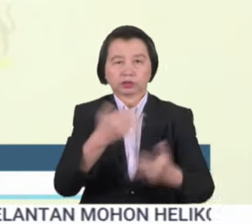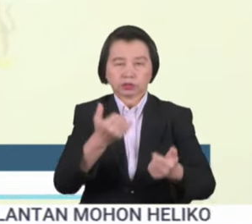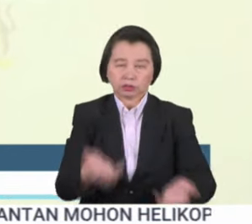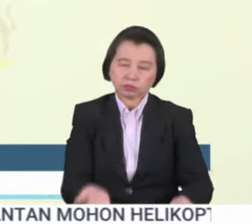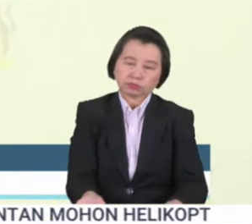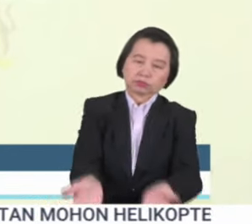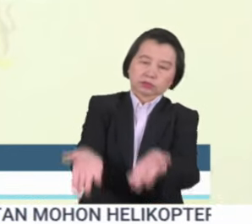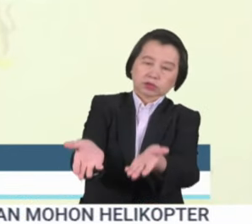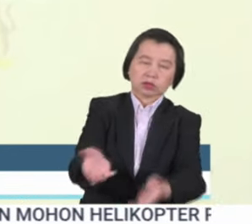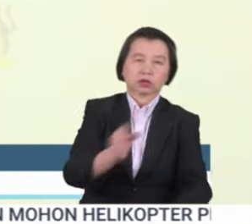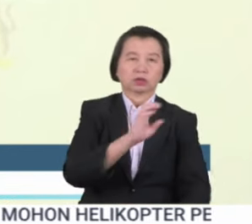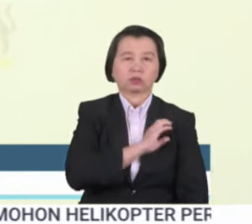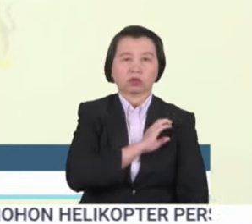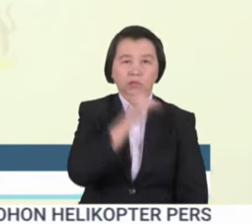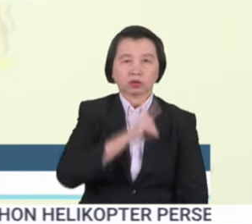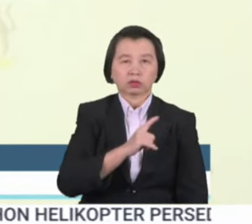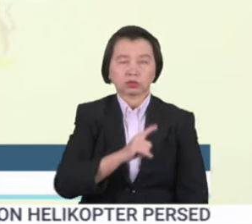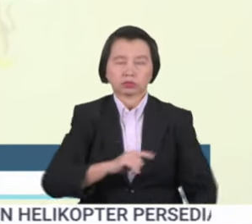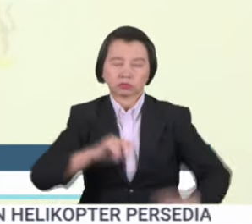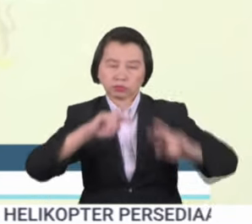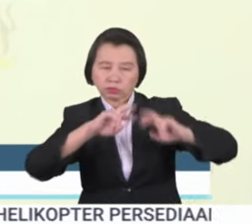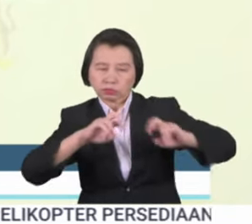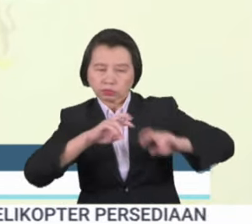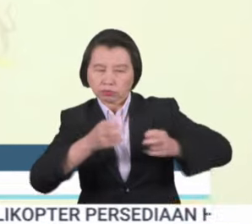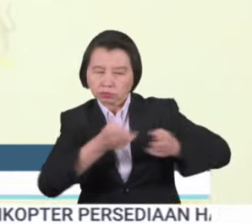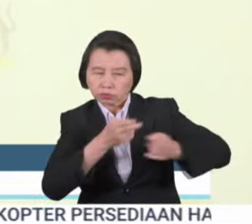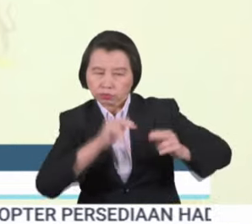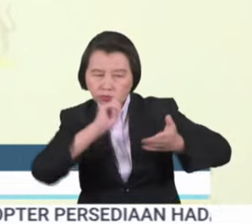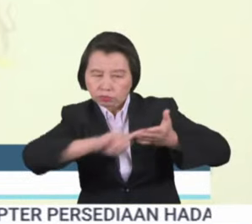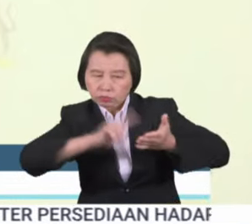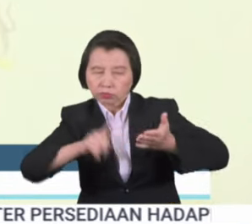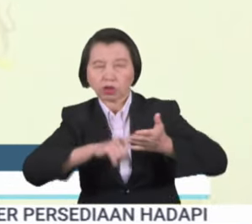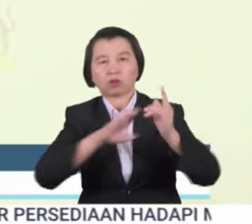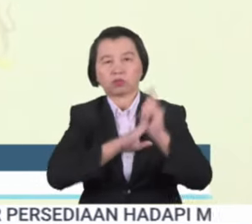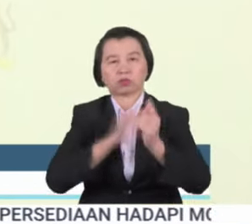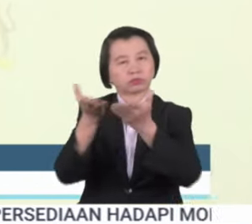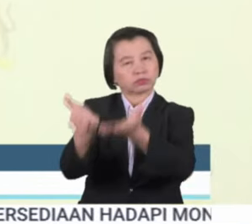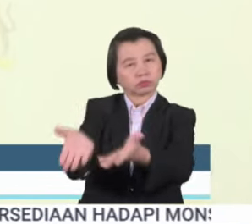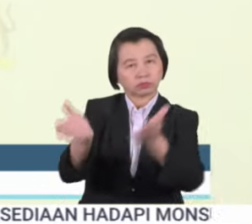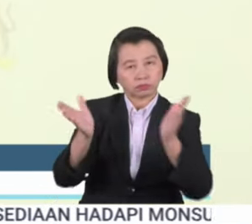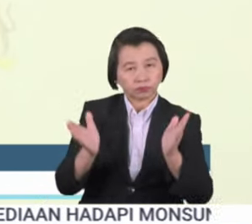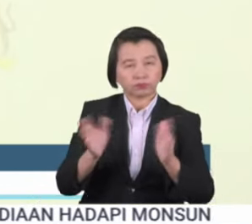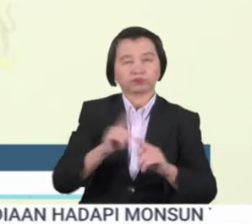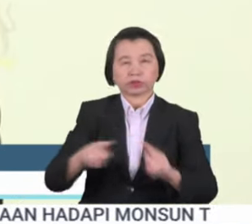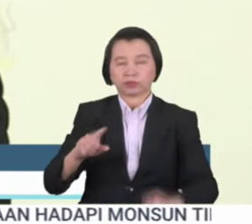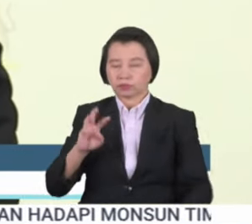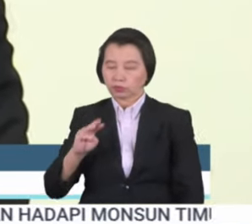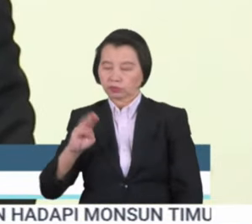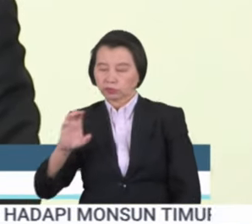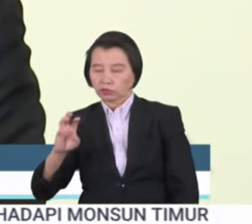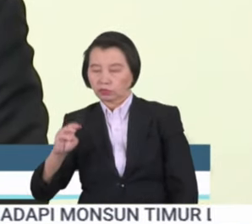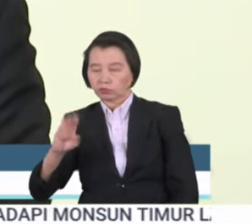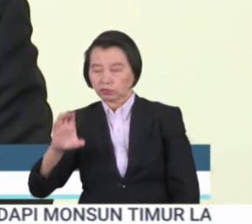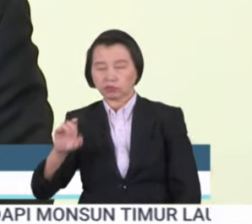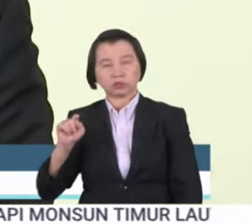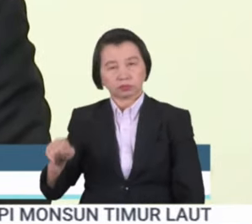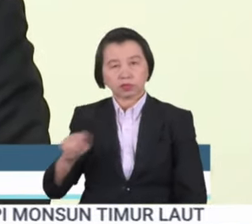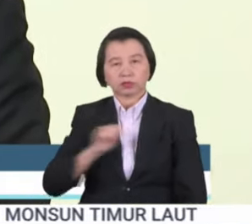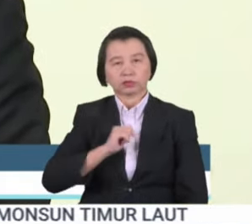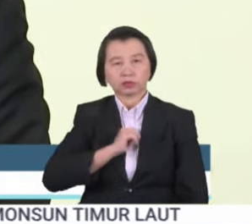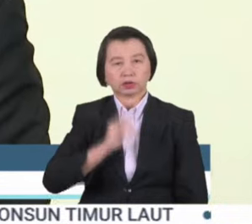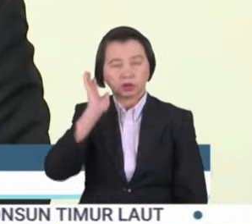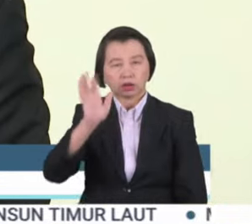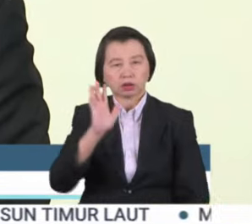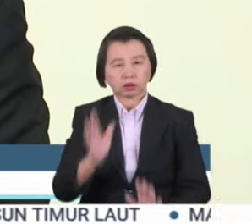pihak polis untuk menyelenggara dan menguruskan siasatan. Tapi pihak MCMC akan